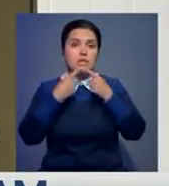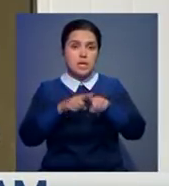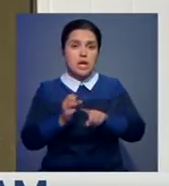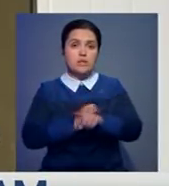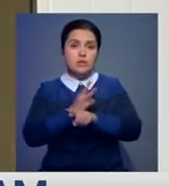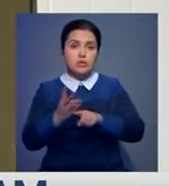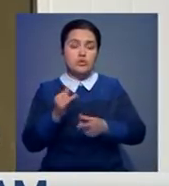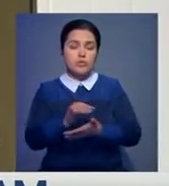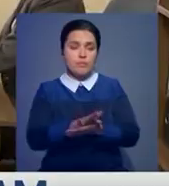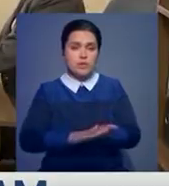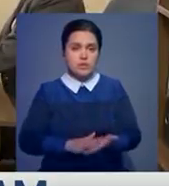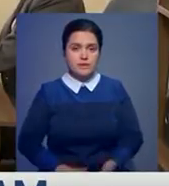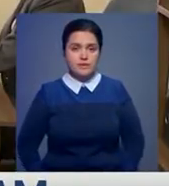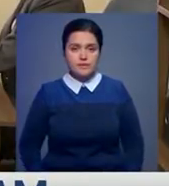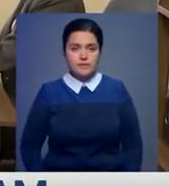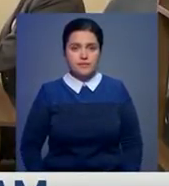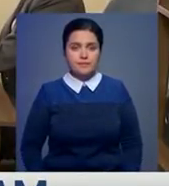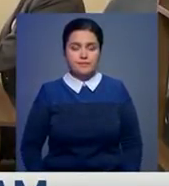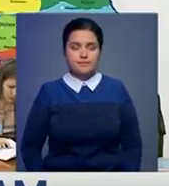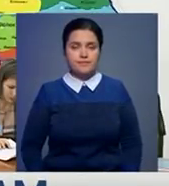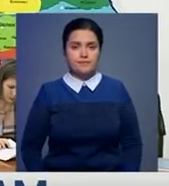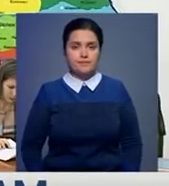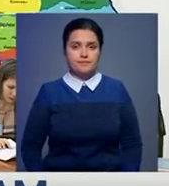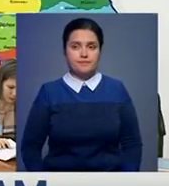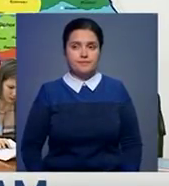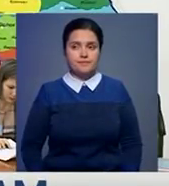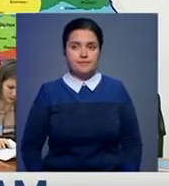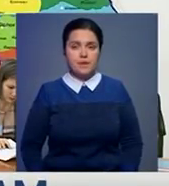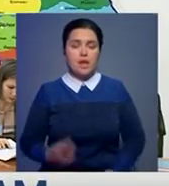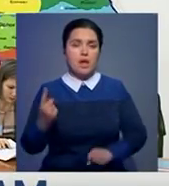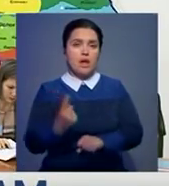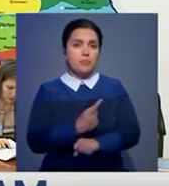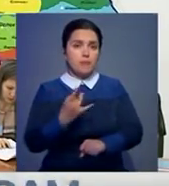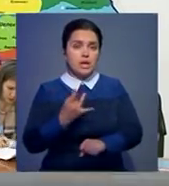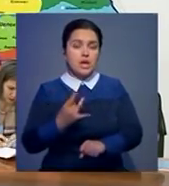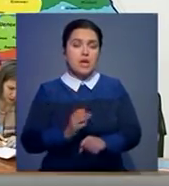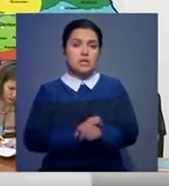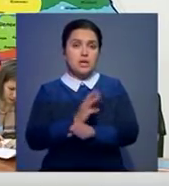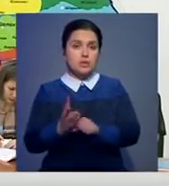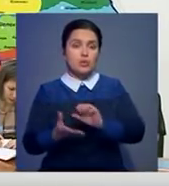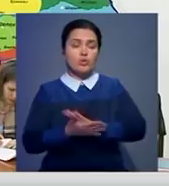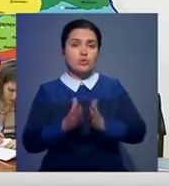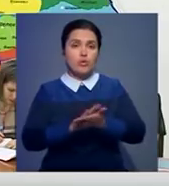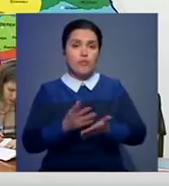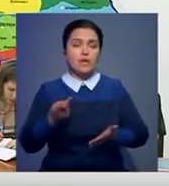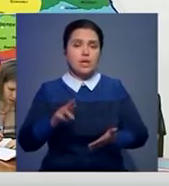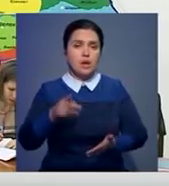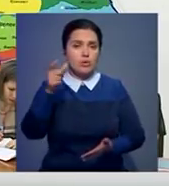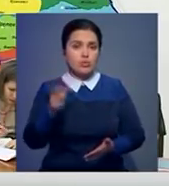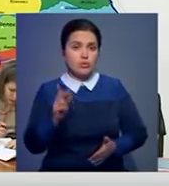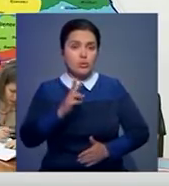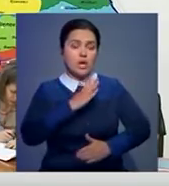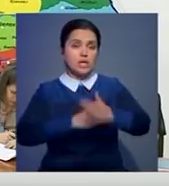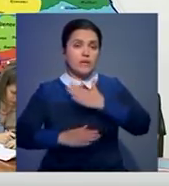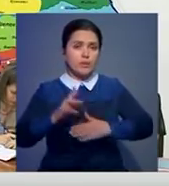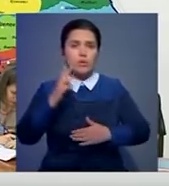материально-техническому оснащению участков продолжается. Впервые создаются условия для лиц с ограниченными